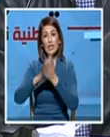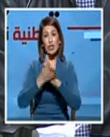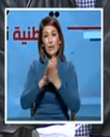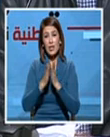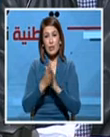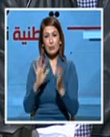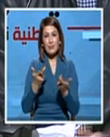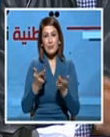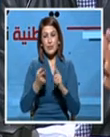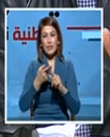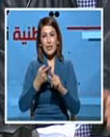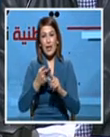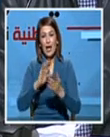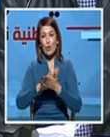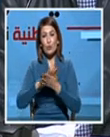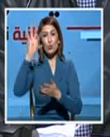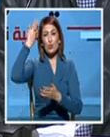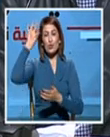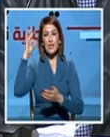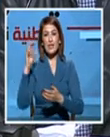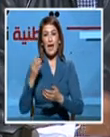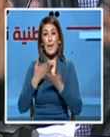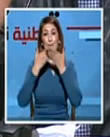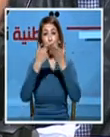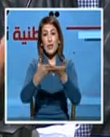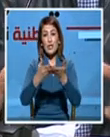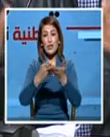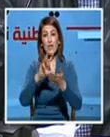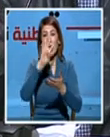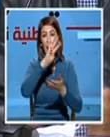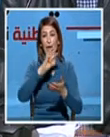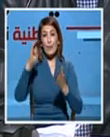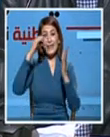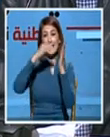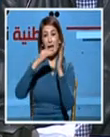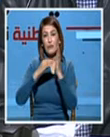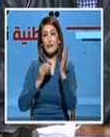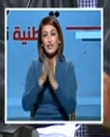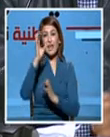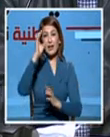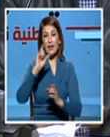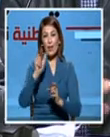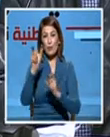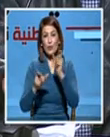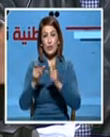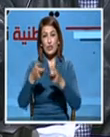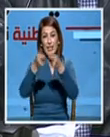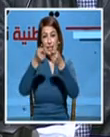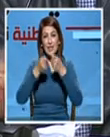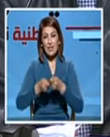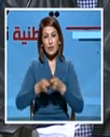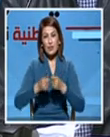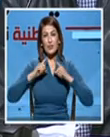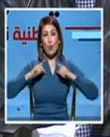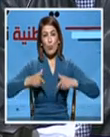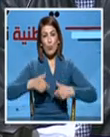لمقاومه داء المفاصل بالتبرع ب 40 الف دينار لشراء السور بلوز مستلزمات صحي، وقمنا